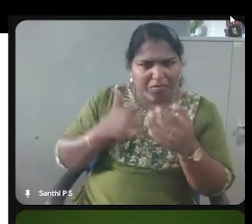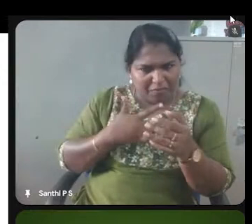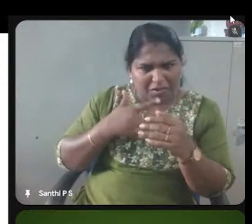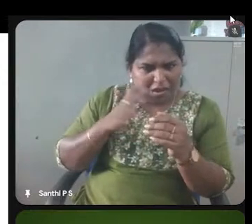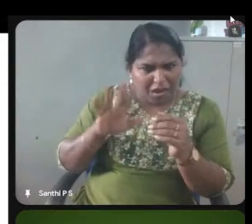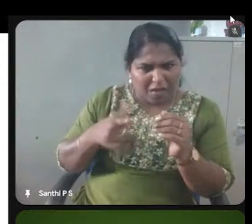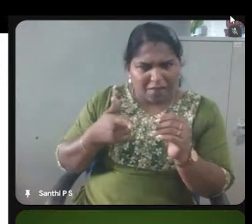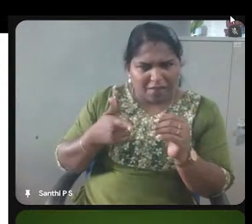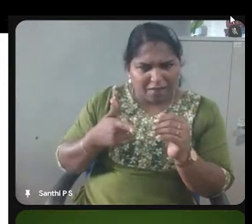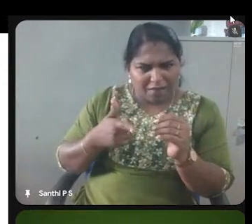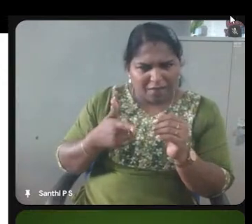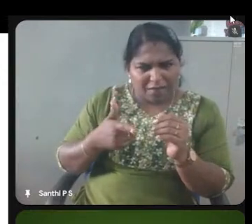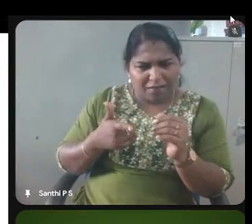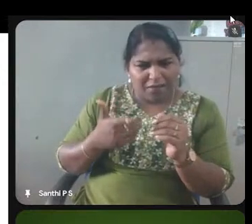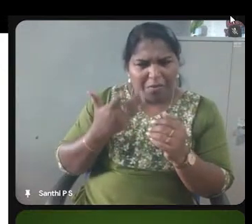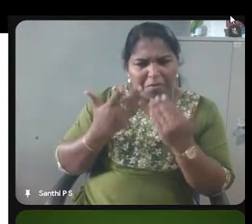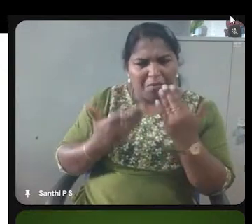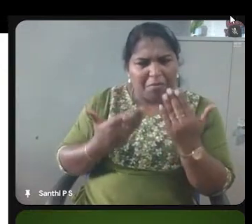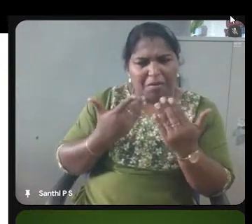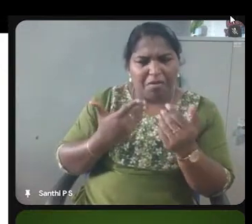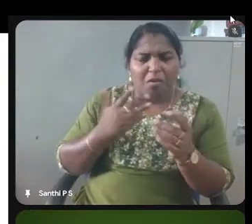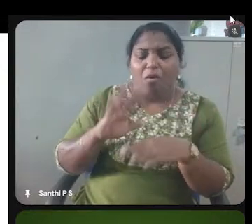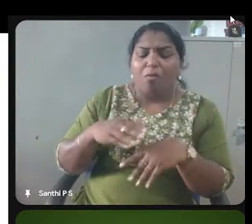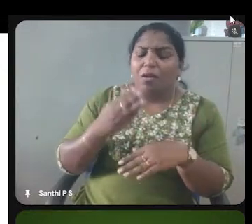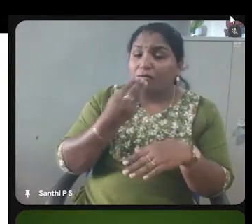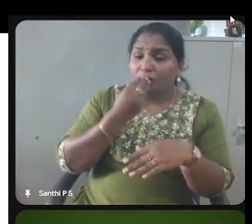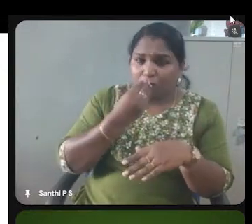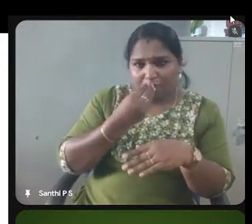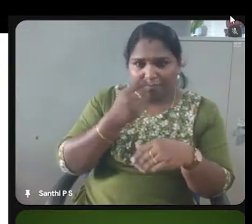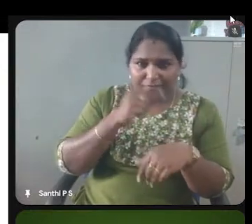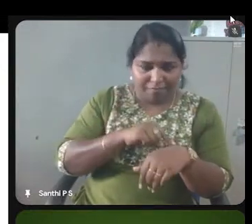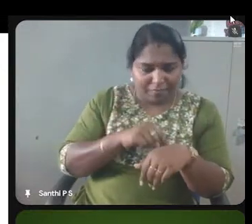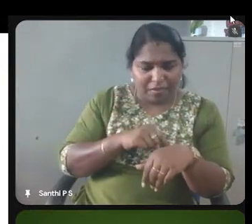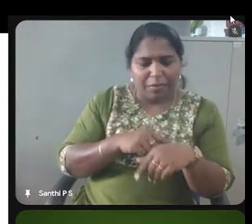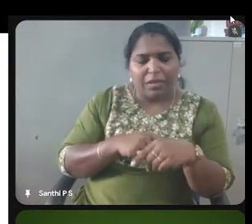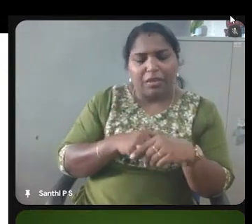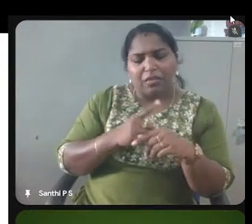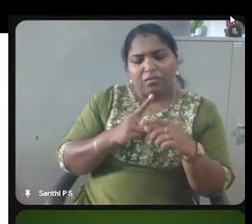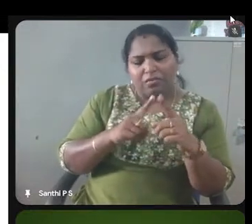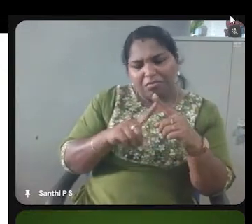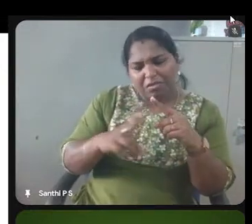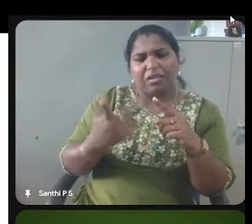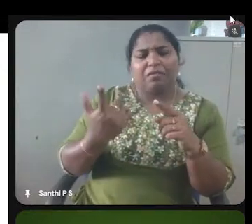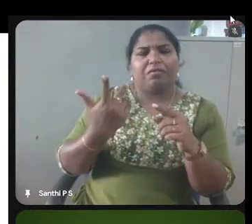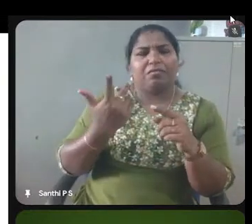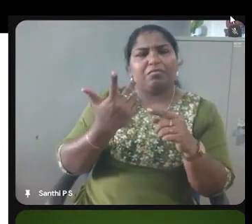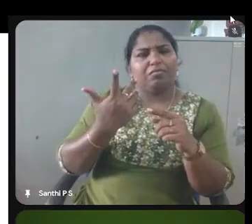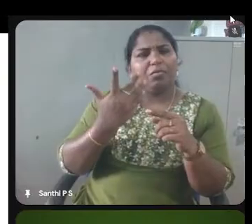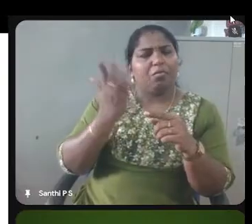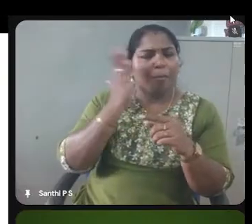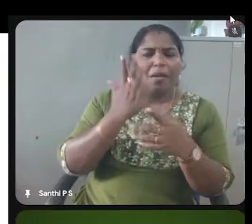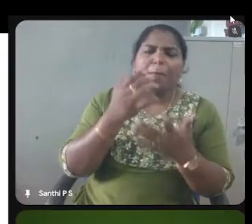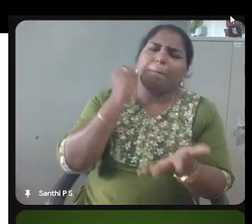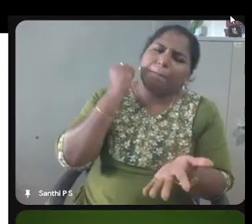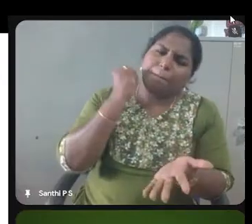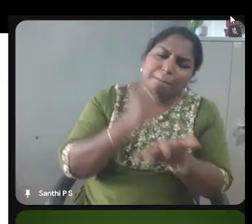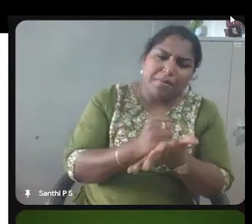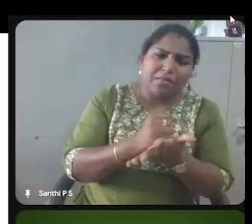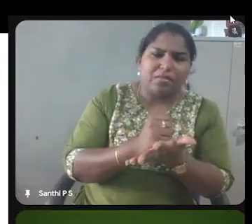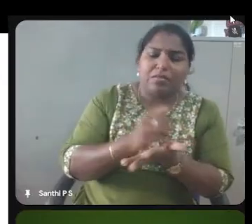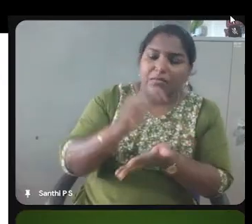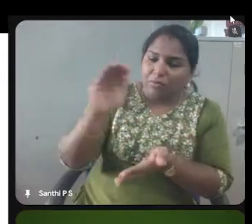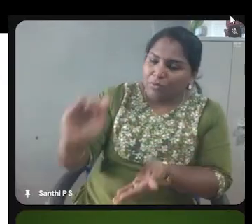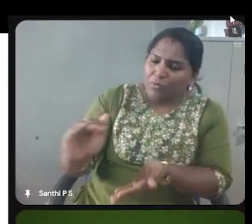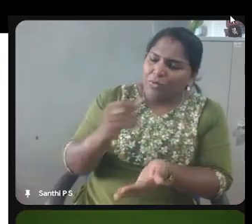ചെയ്യാൻ പ്രേരിപ്പിക്കുന്നത്? അതേപോലെ ഞാൻ ഭക്ഷണം കഴിക്കുന്ന സമയത്ത് ഈ സ്ക്രീൻ അവർക്ക് നിർബന്ധമായി വേണമെന്ന് മറ്റേ ഈ ചെറിയ കുട്ടി പറയുന്നതും,